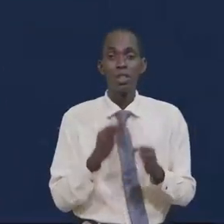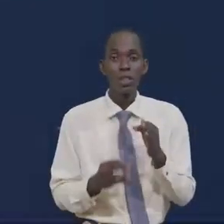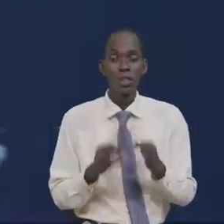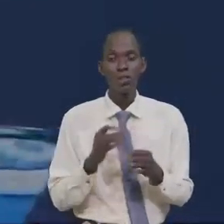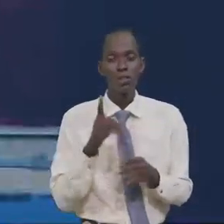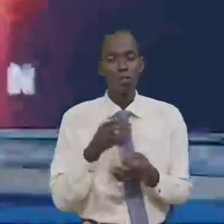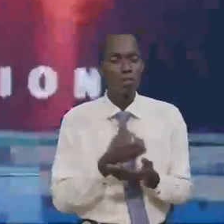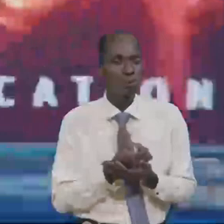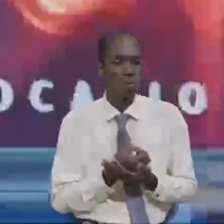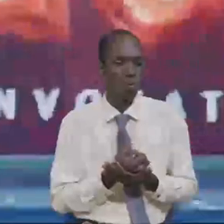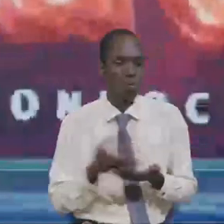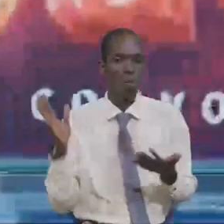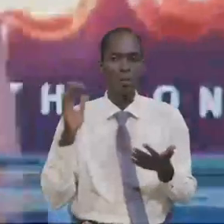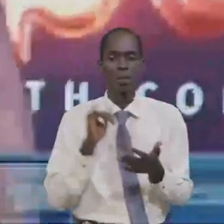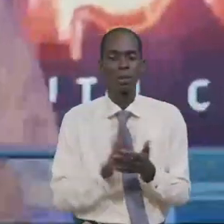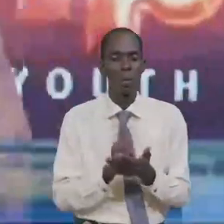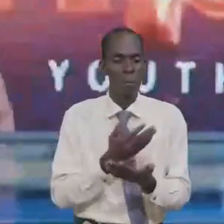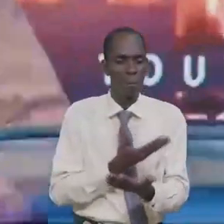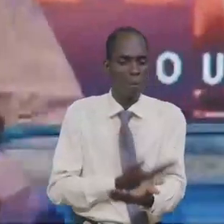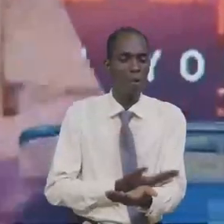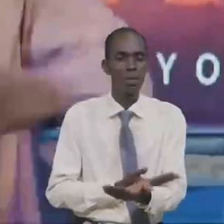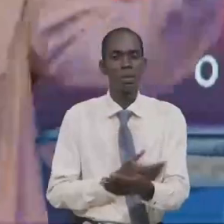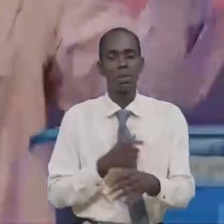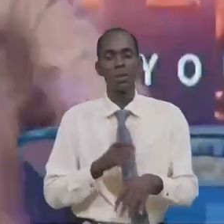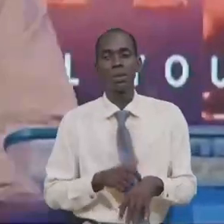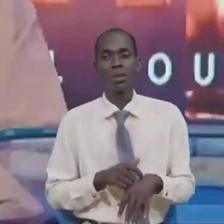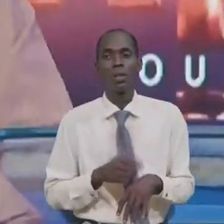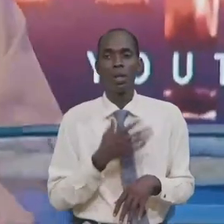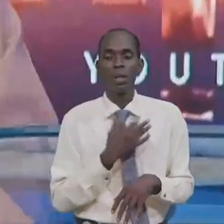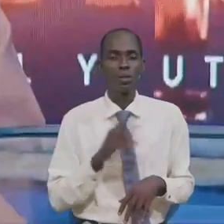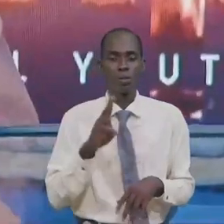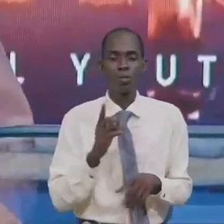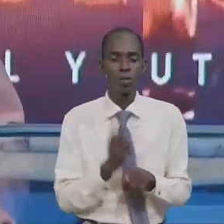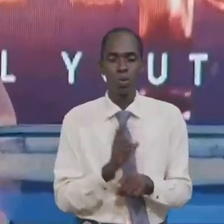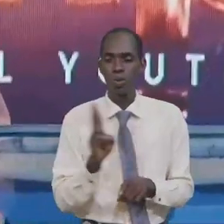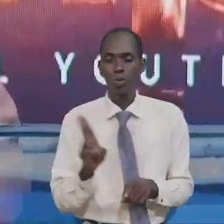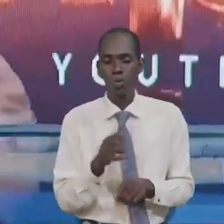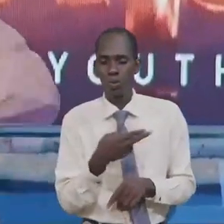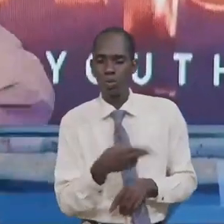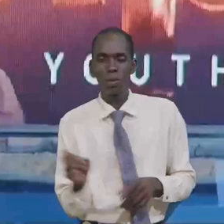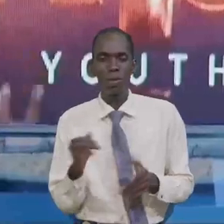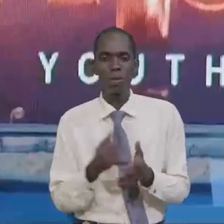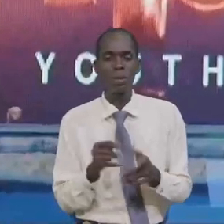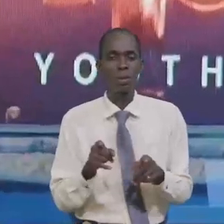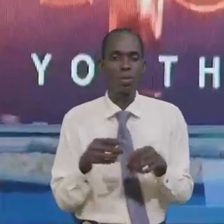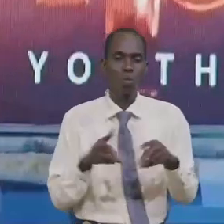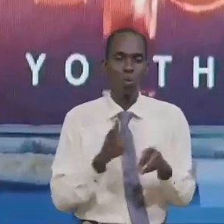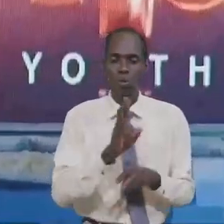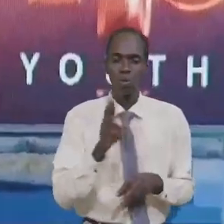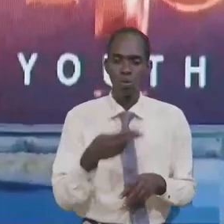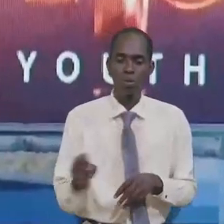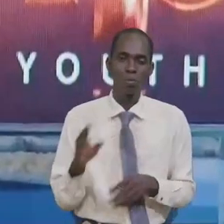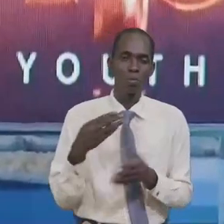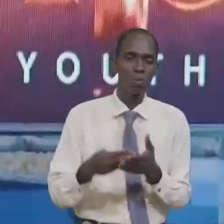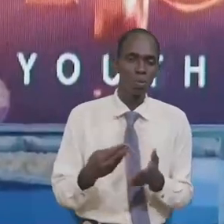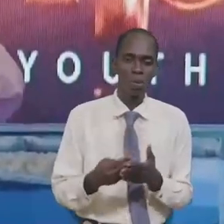gaspilles cette journée là et tu gaspilles ça comment dépenses de l'argent comment gaspiller le temps comme gaspille